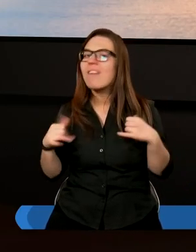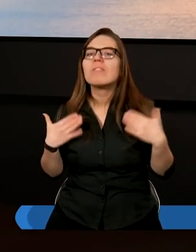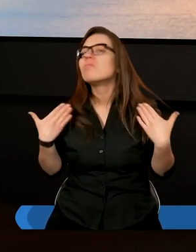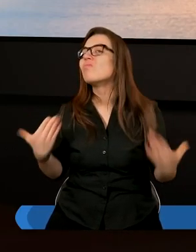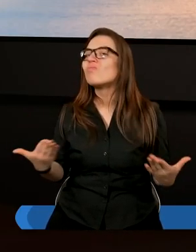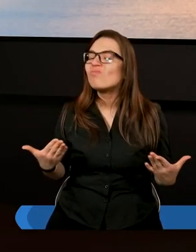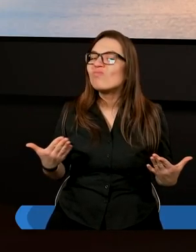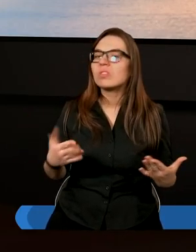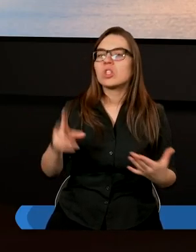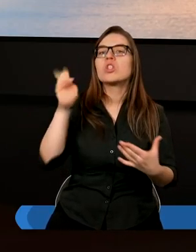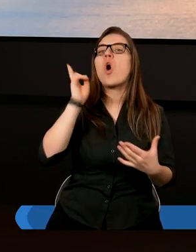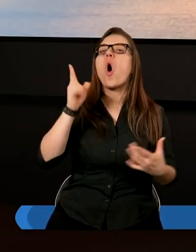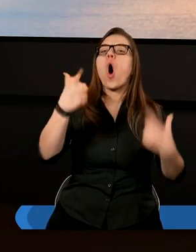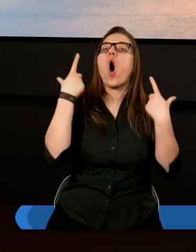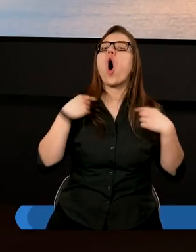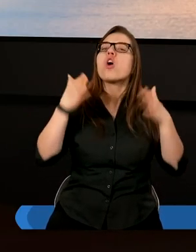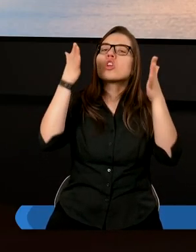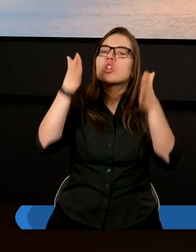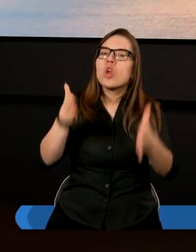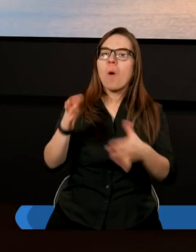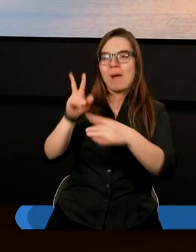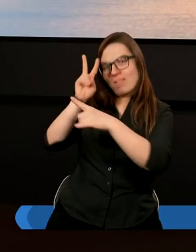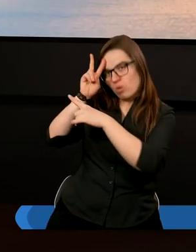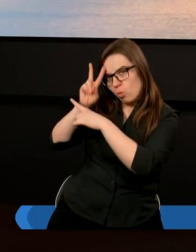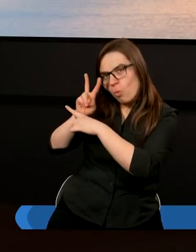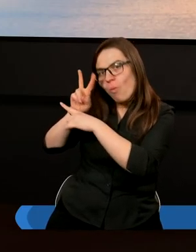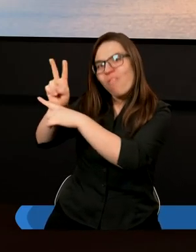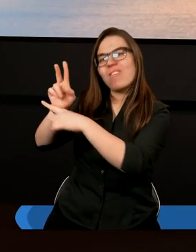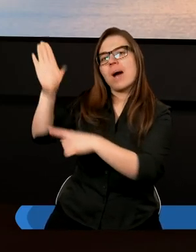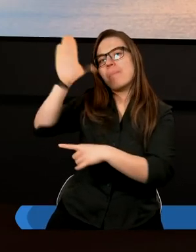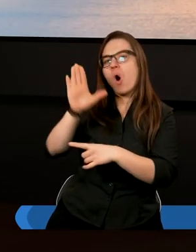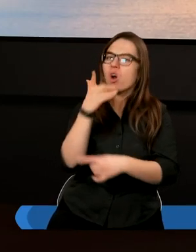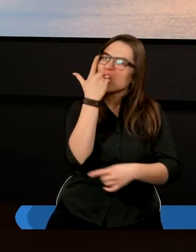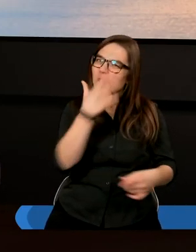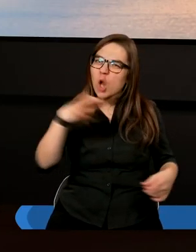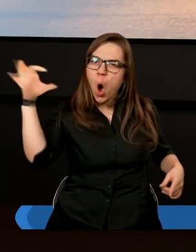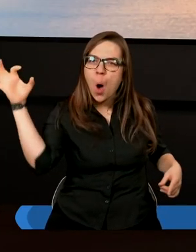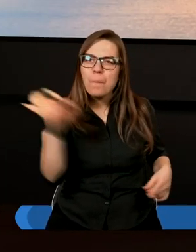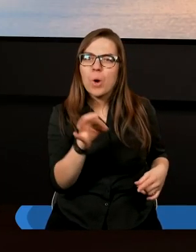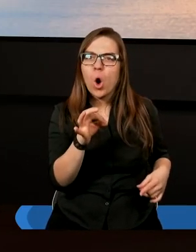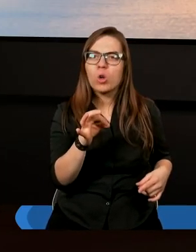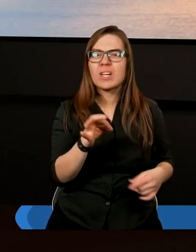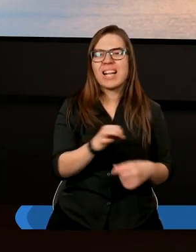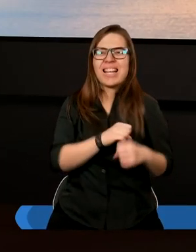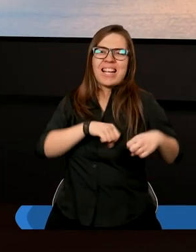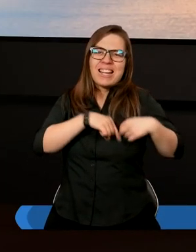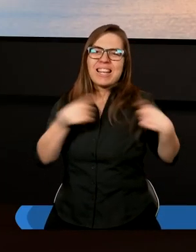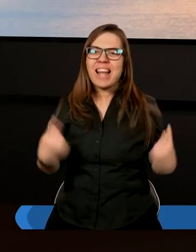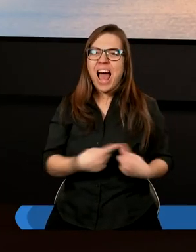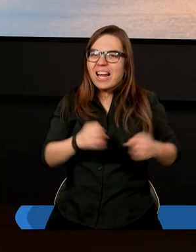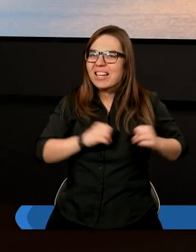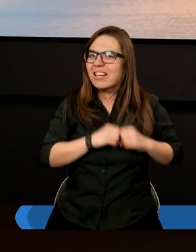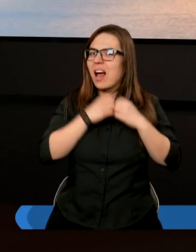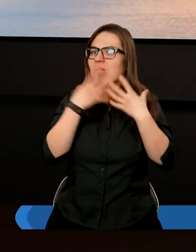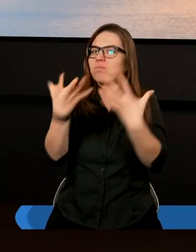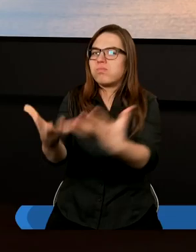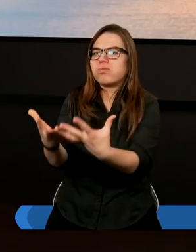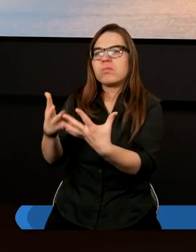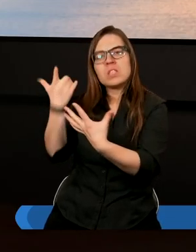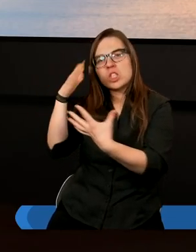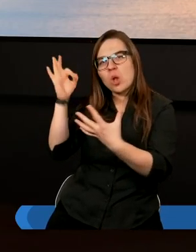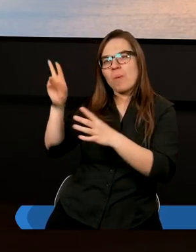to jest ktoś, który powinien ufać Bogu, tak jak jest podkreślone z całego serca ufać Bogu